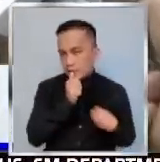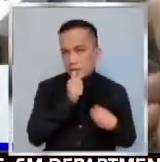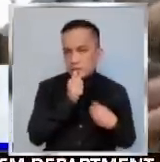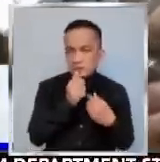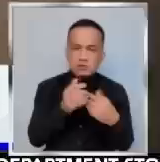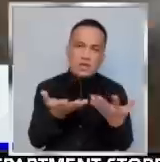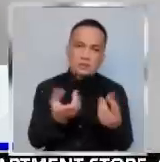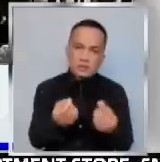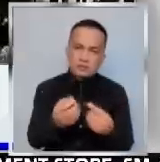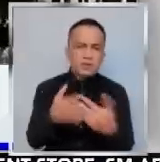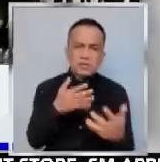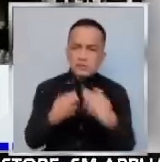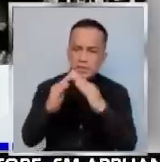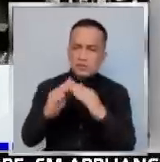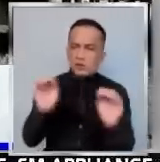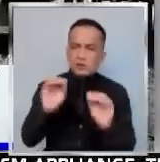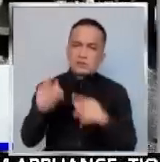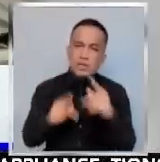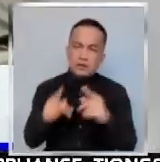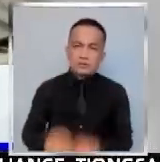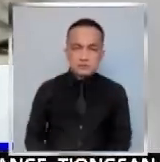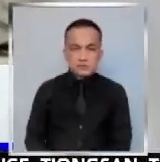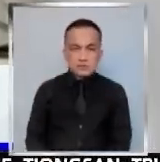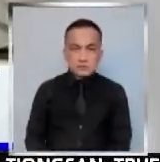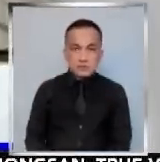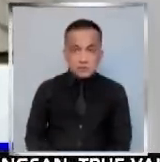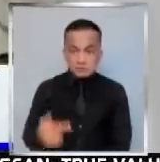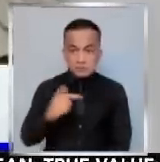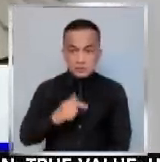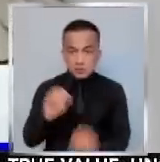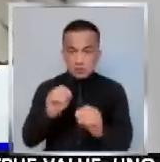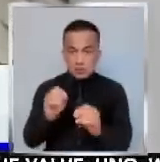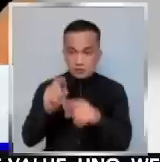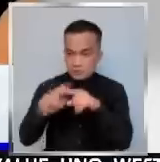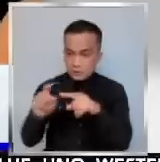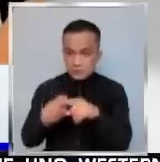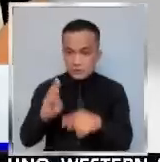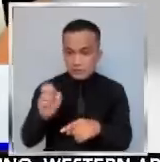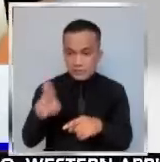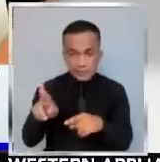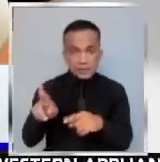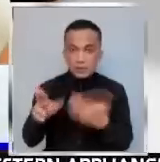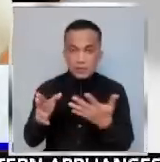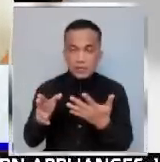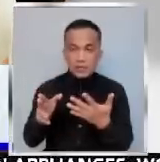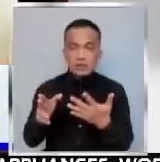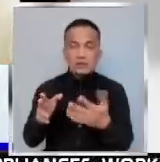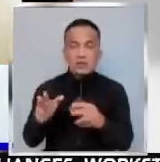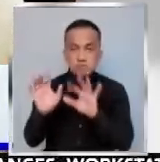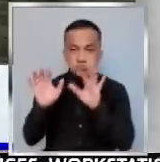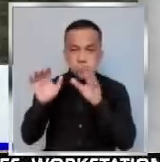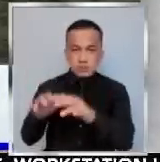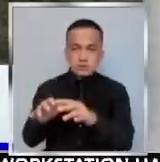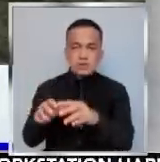wag lang po ang mga pamilya. Wala pa rin supply ng kuryente sa probinsya tulad sa Baler na dinagsa ng mga residente ang libreng charging